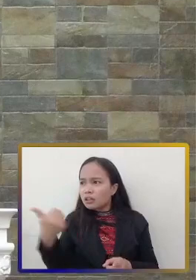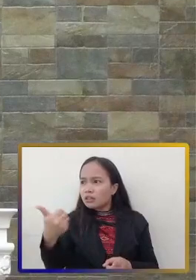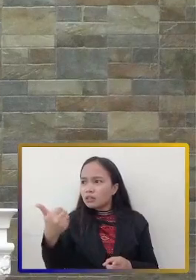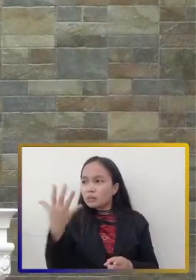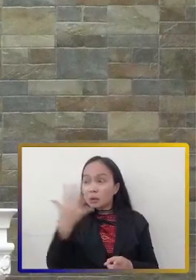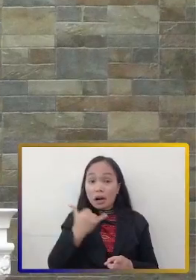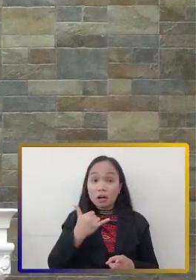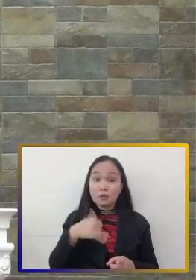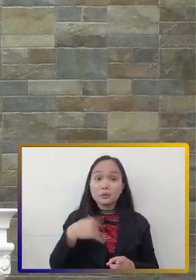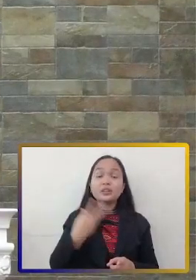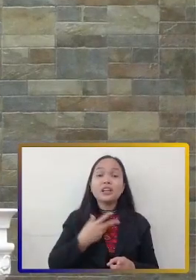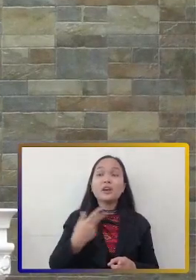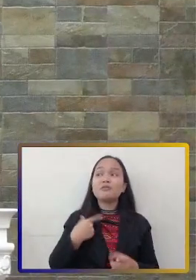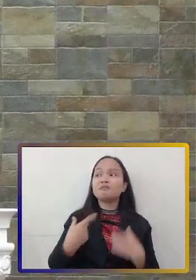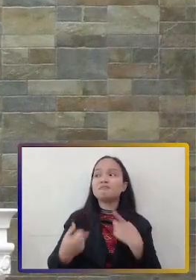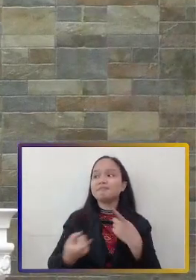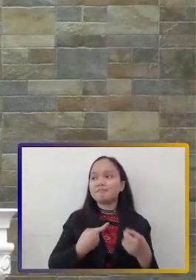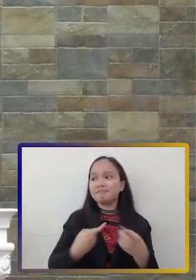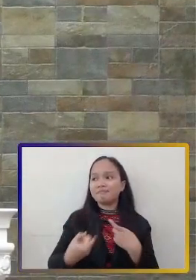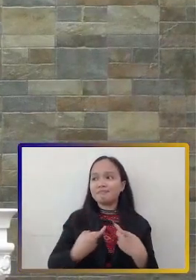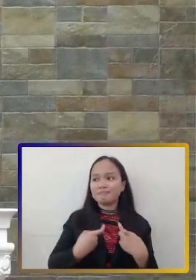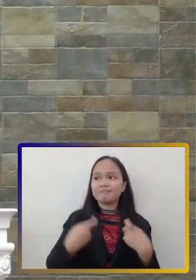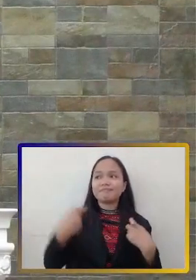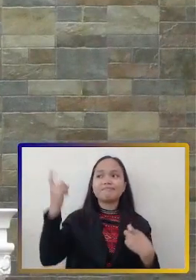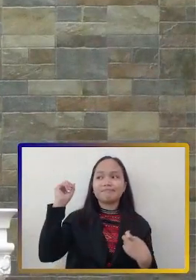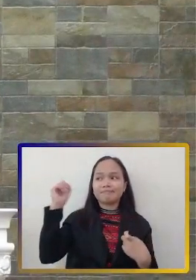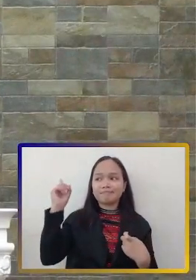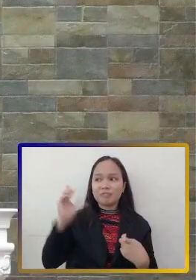Because you are already captured by this.